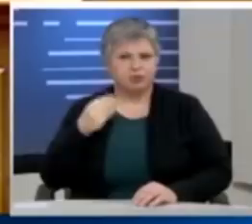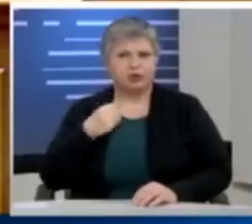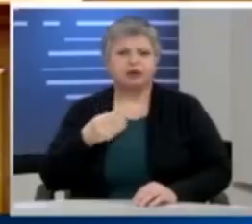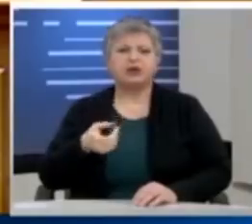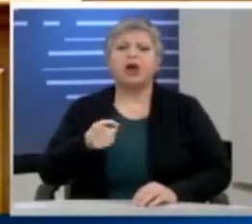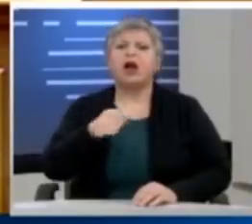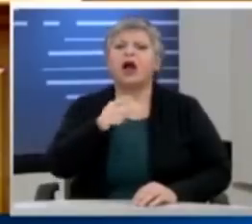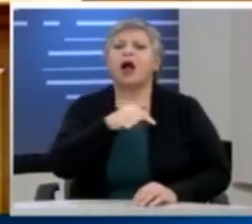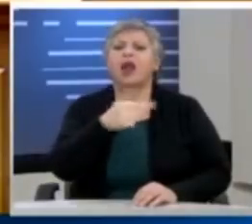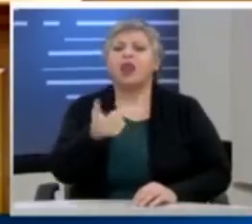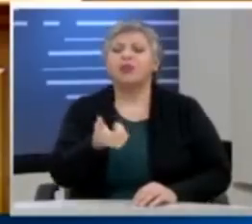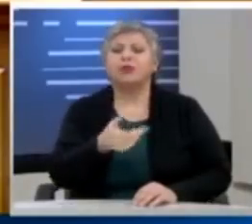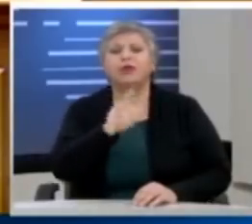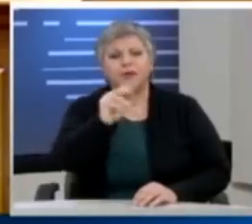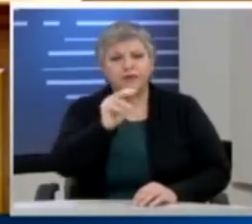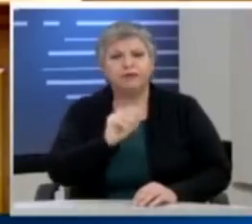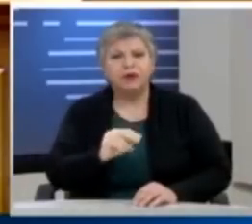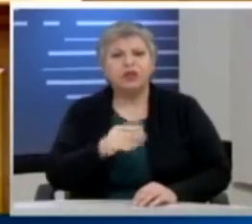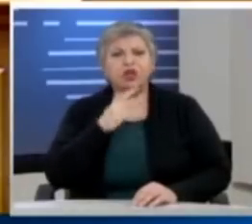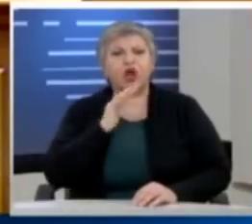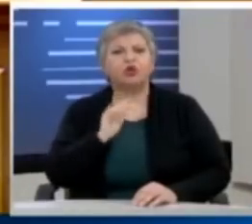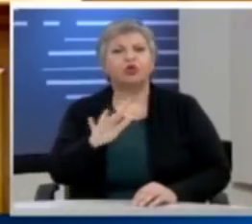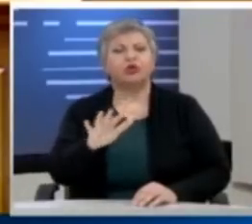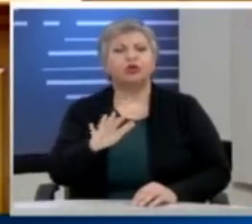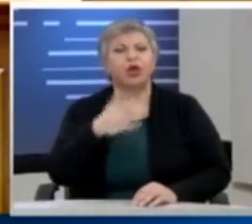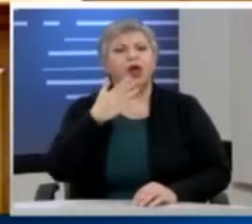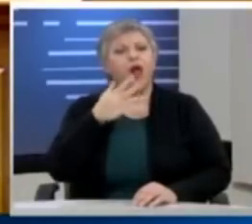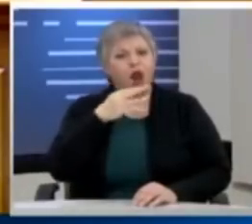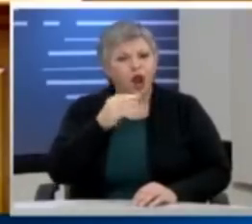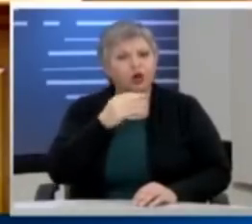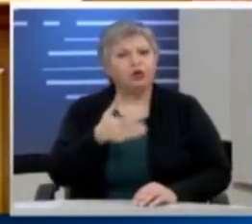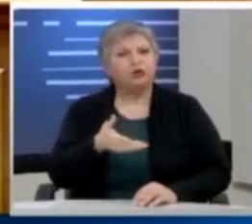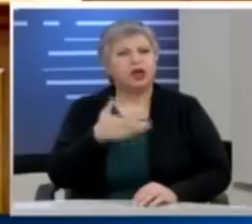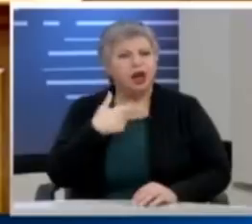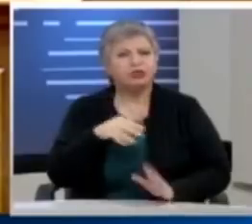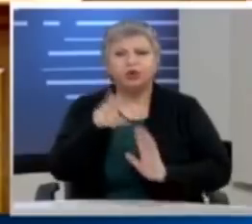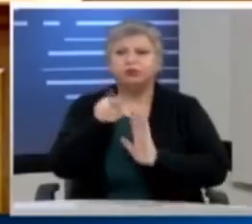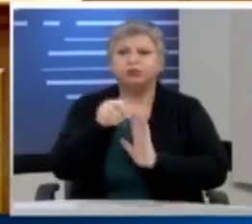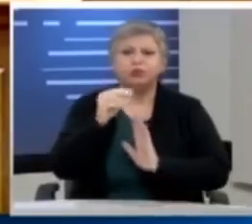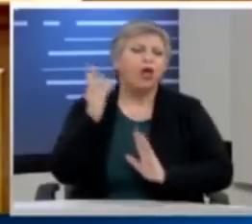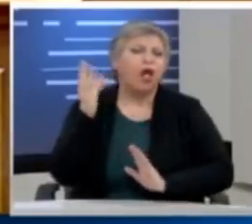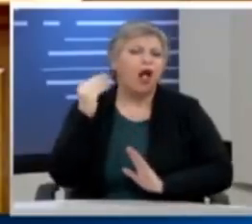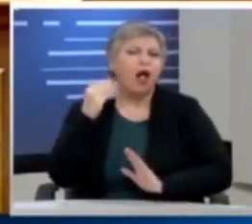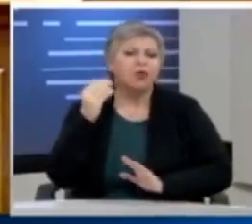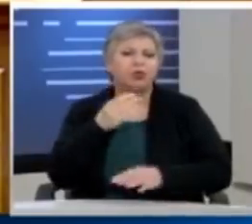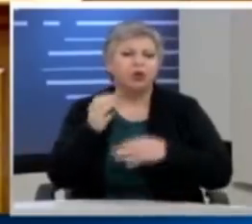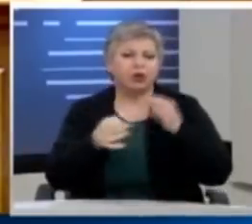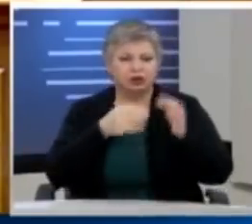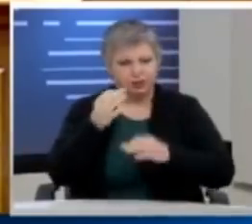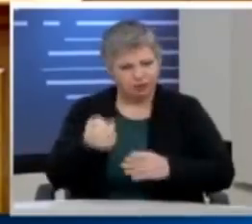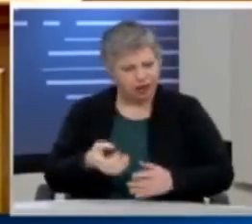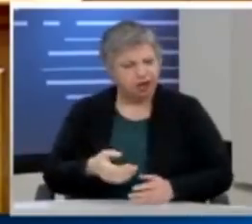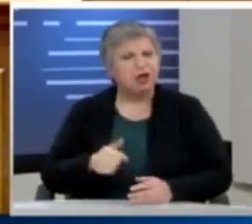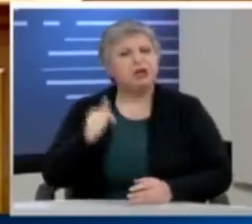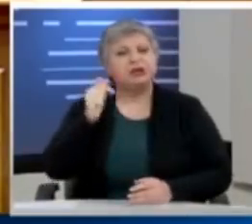τα σλαβομακεδονικά ή ήταν σλαβομακεδόνες. Οπότε αυτά που λέγατε πριν κύριε Τσίπρα, αν ακούτε τώρα γιατί δεν είστε μες